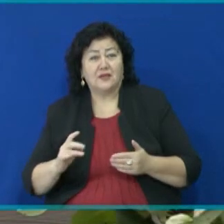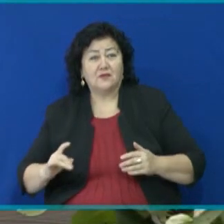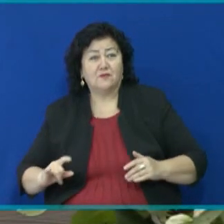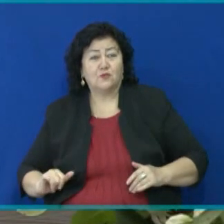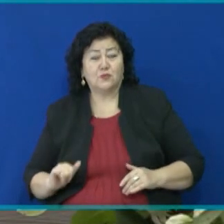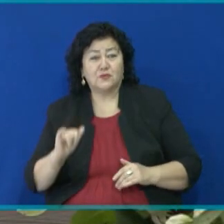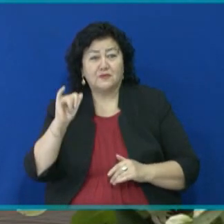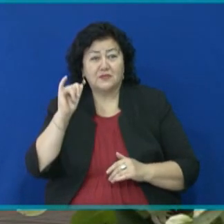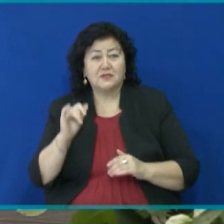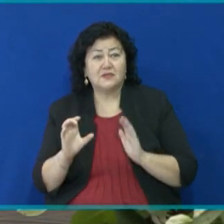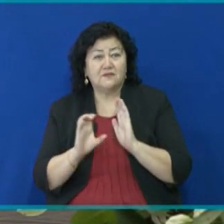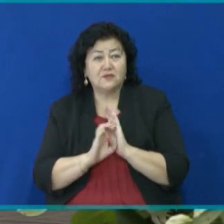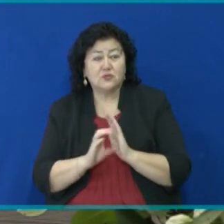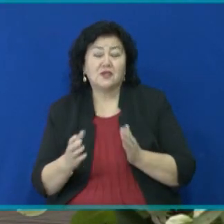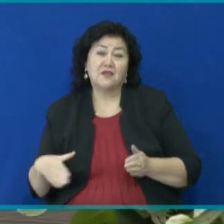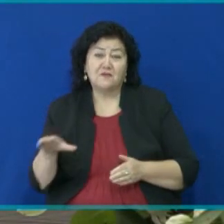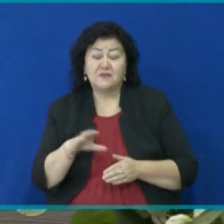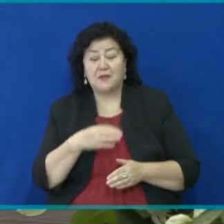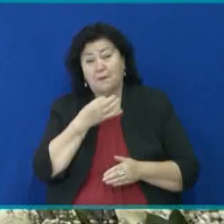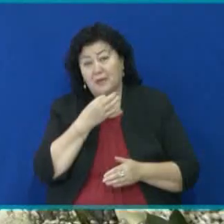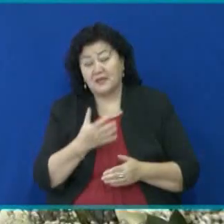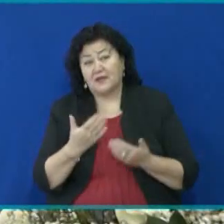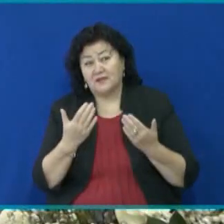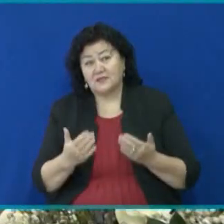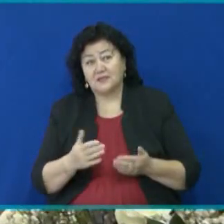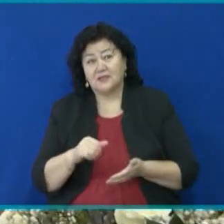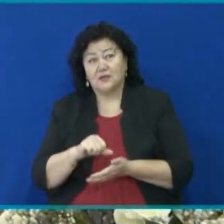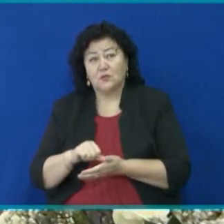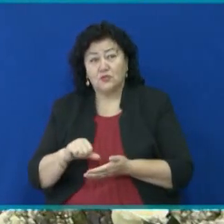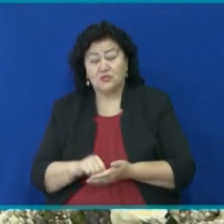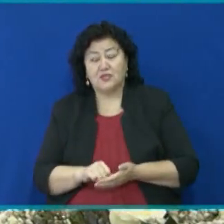көптің көңілінен шықты. Рүстем Қайратұлы, Анатолий Тернов, Семей телеарнасы.